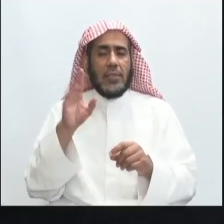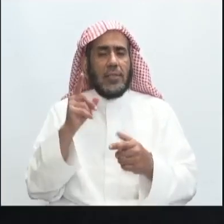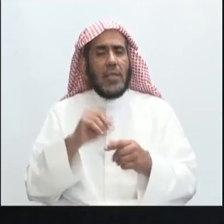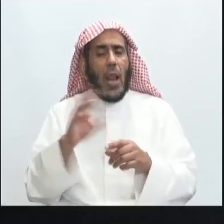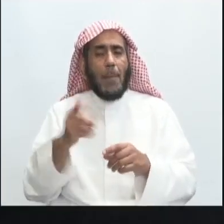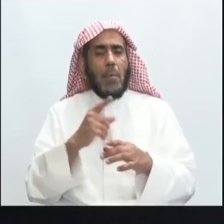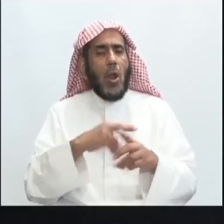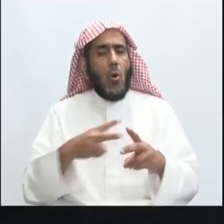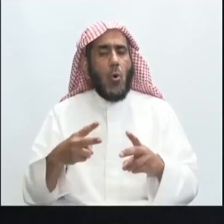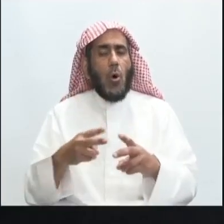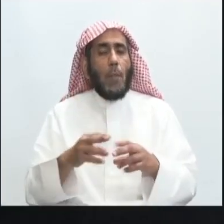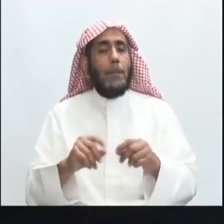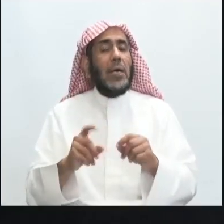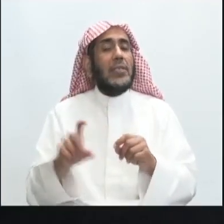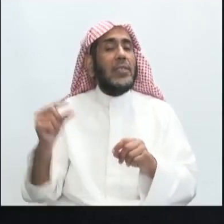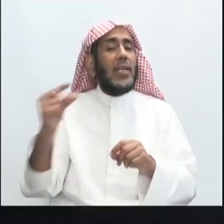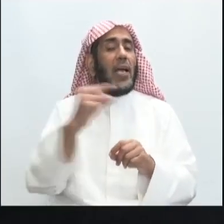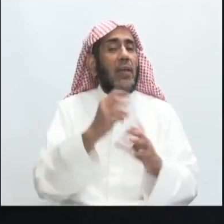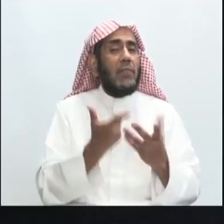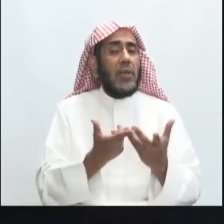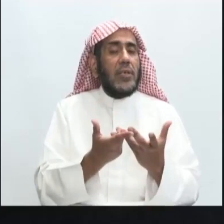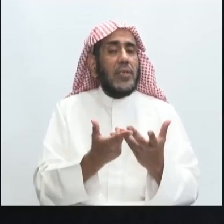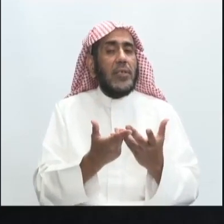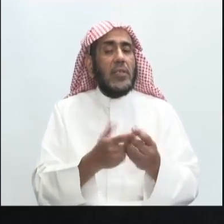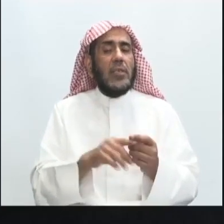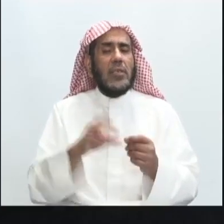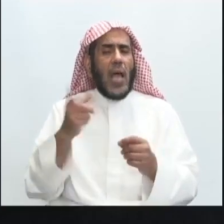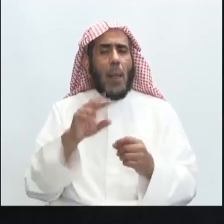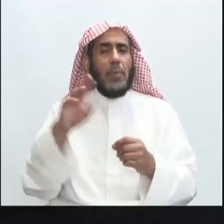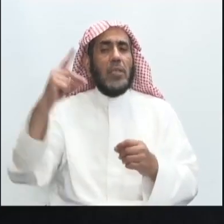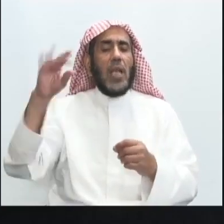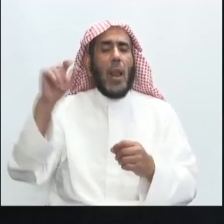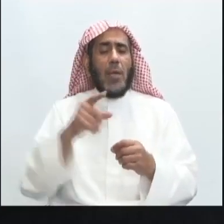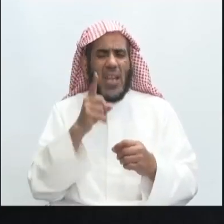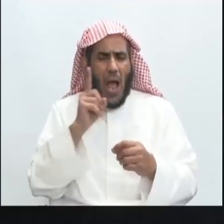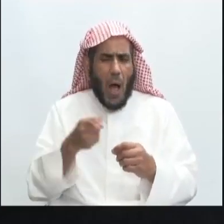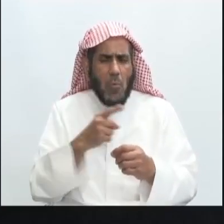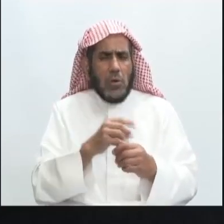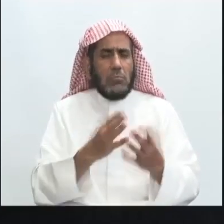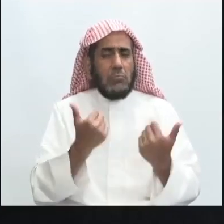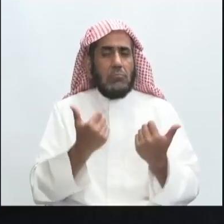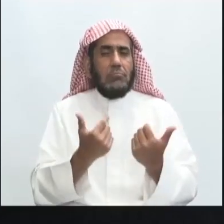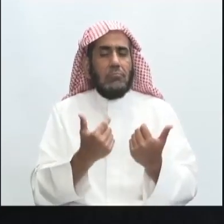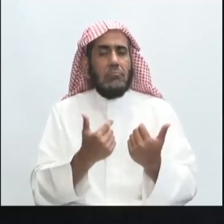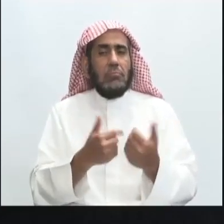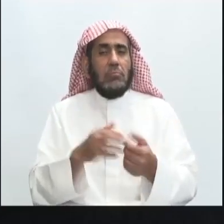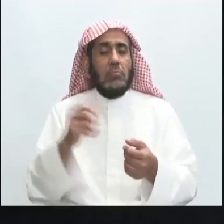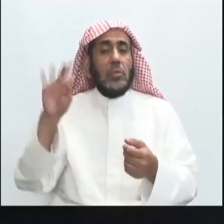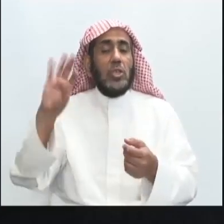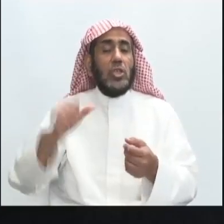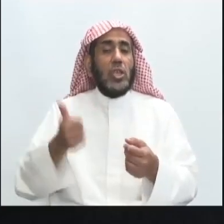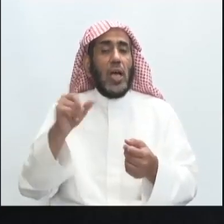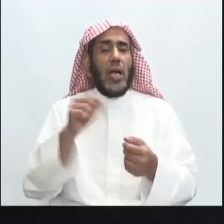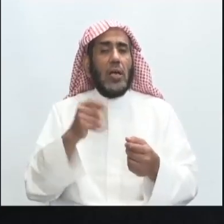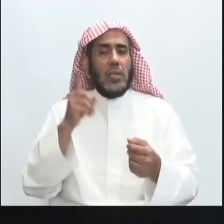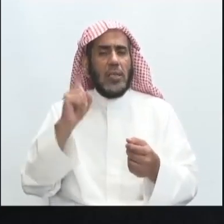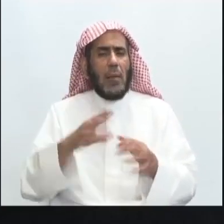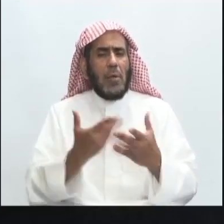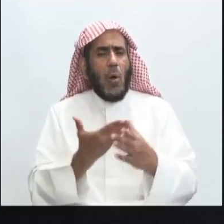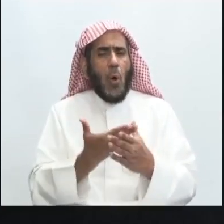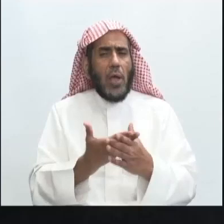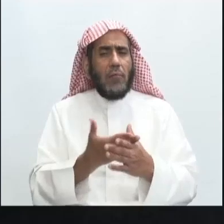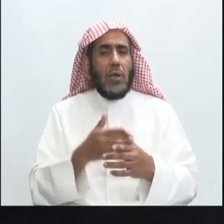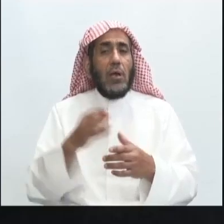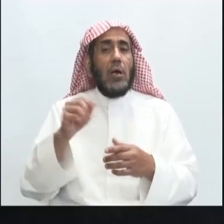ما نوعه او ما صيغته عفوا طبعا نوعه طلبي لكن ما صيغته انشاء طلبي وانشاء غير طلبي